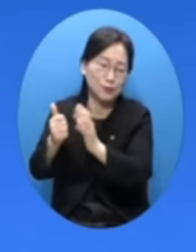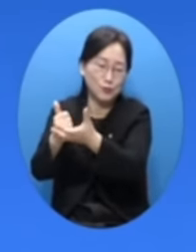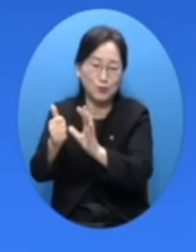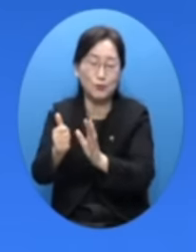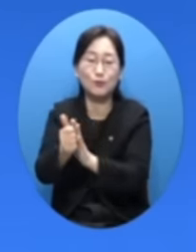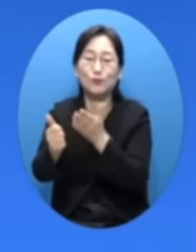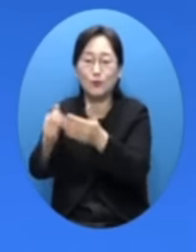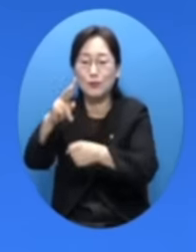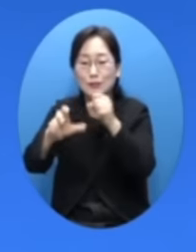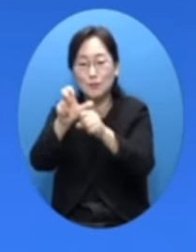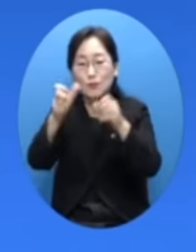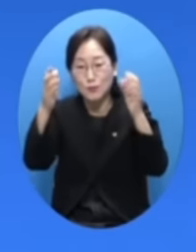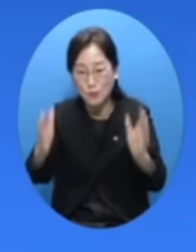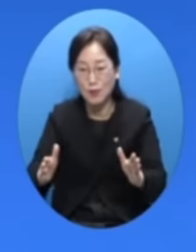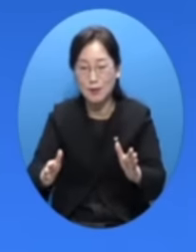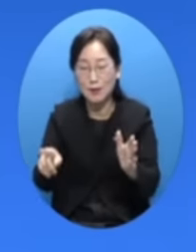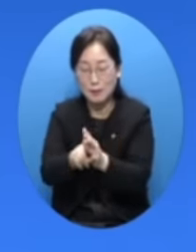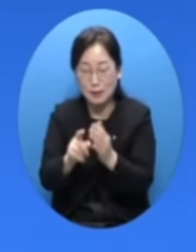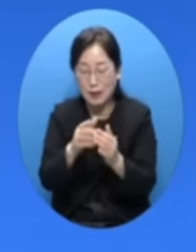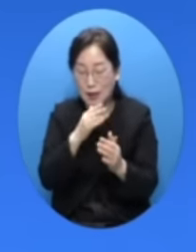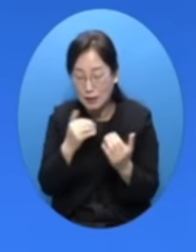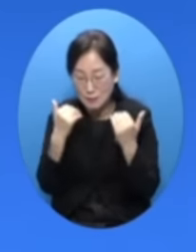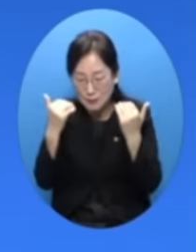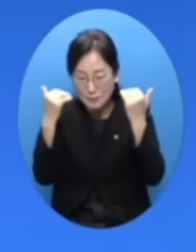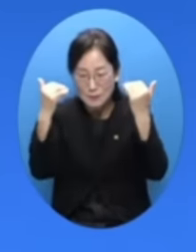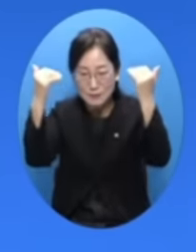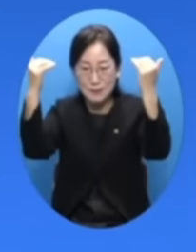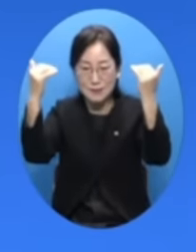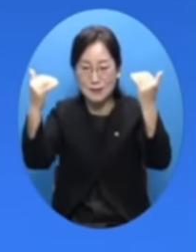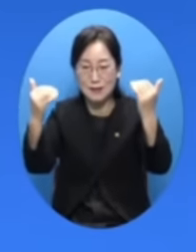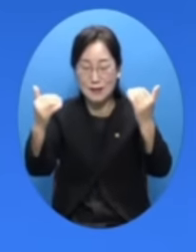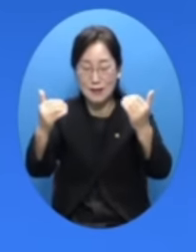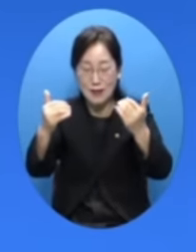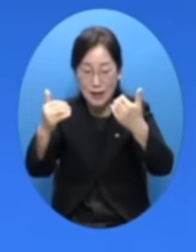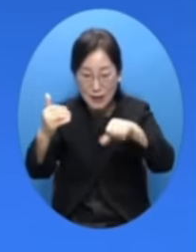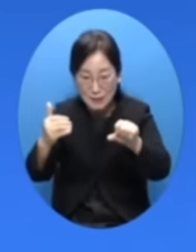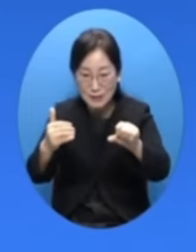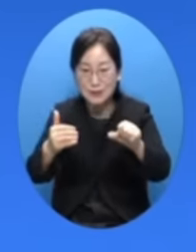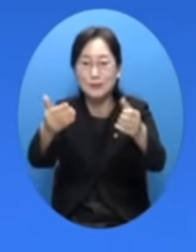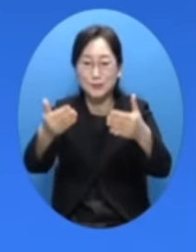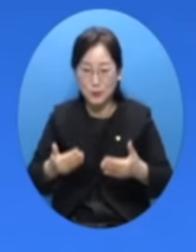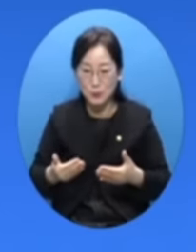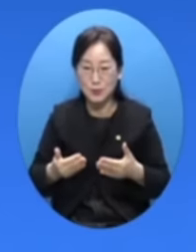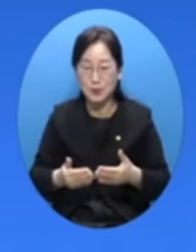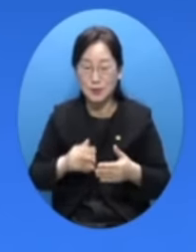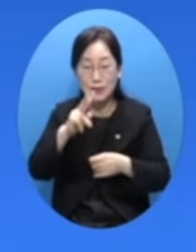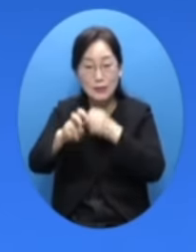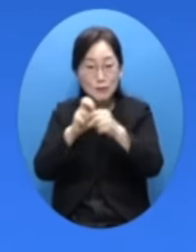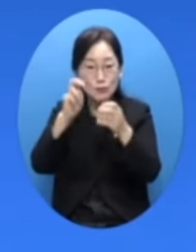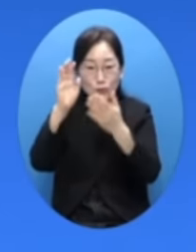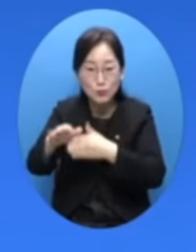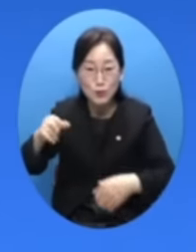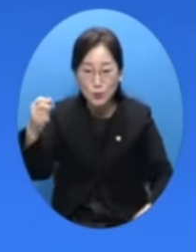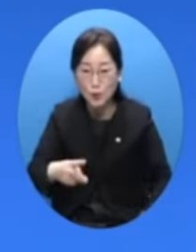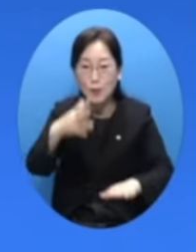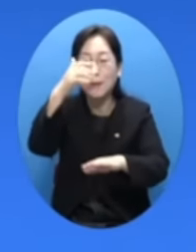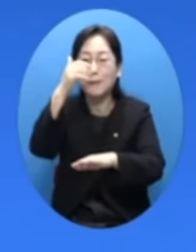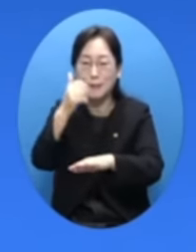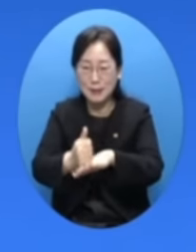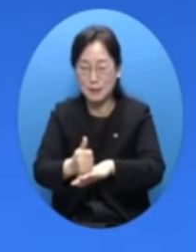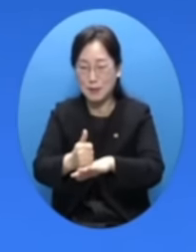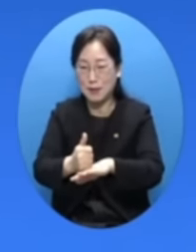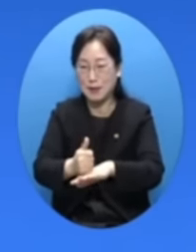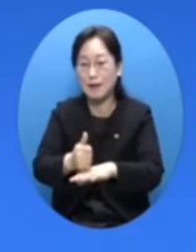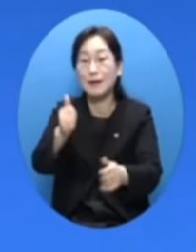25년 동안 지나면서 믿음이 성숙해서 이삭을 주신 다음 그 다음 또 한 20년 지난 다음 마지막